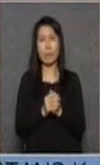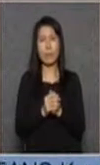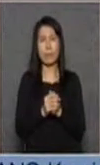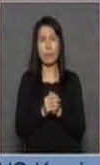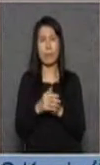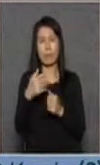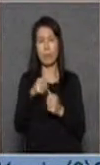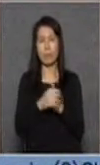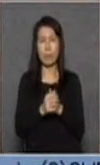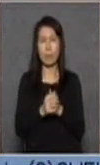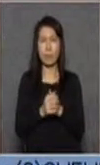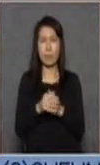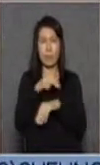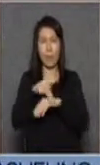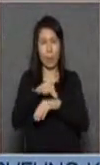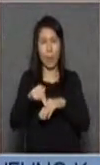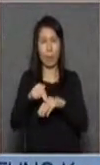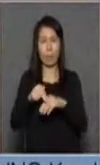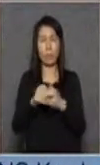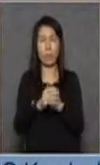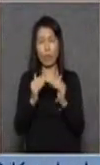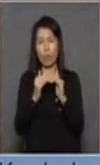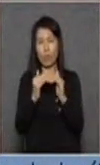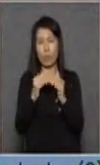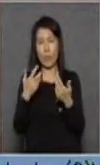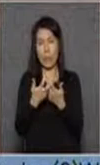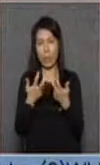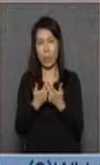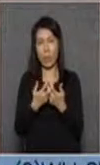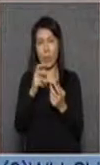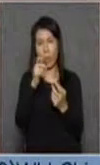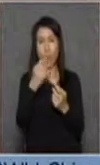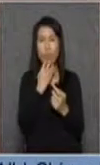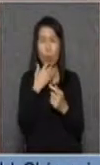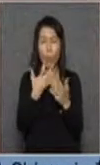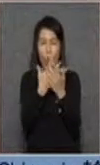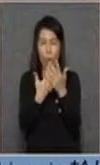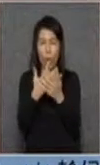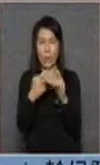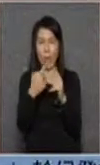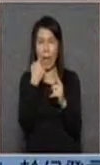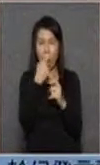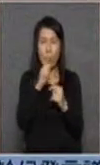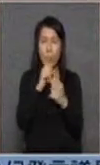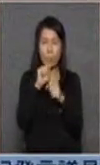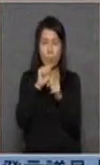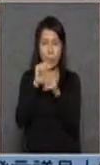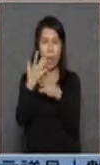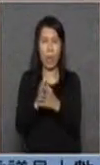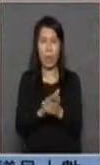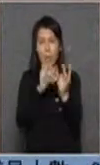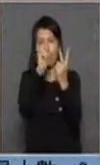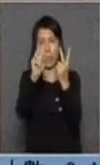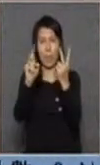主席，規劃處推算九龍東聯網的人口數目將會由